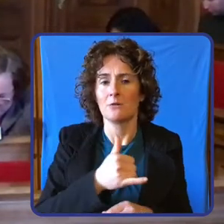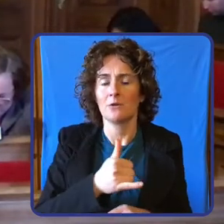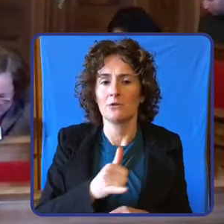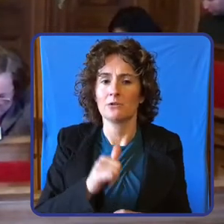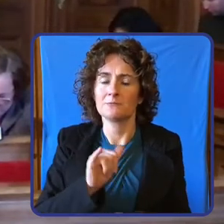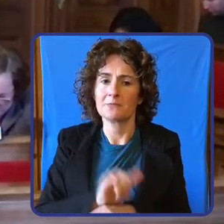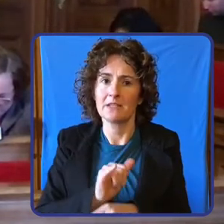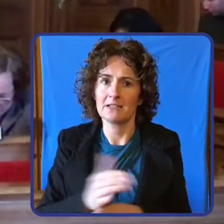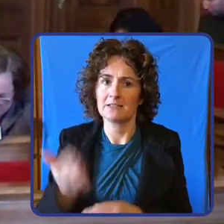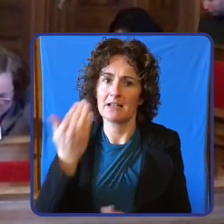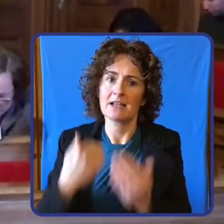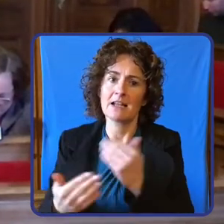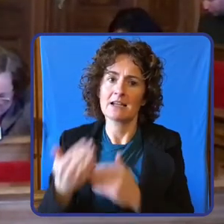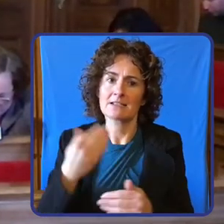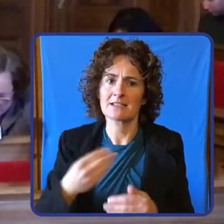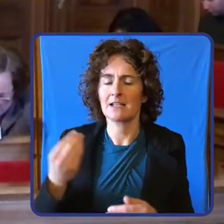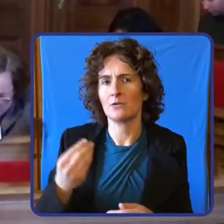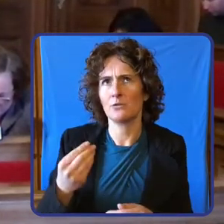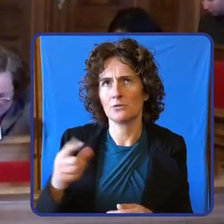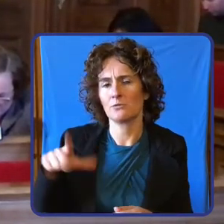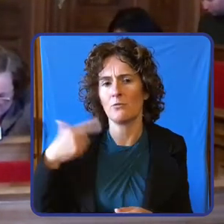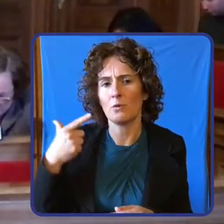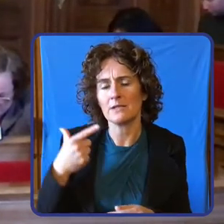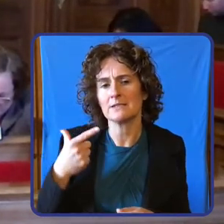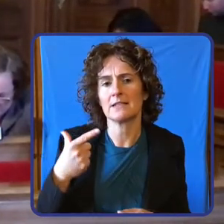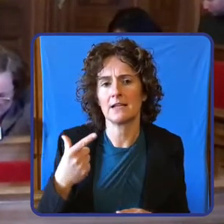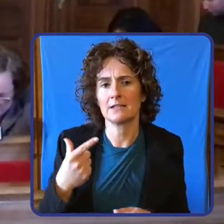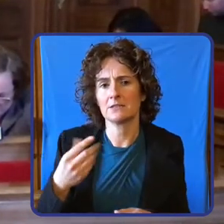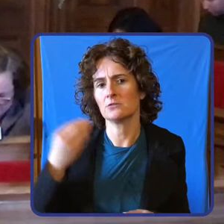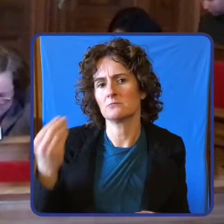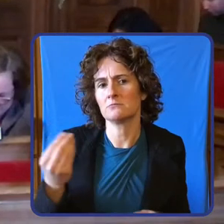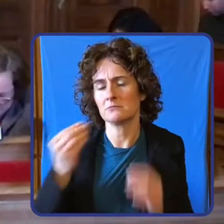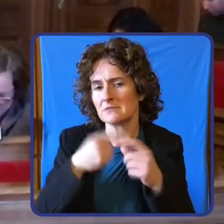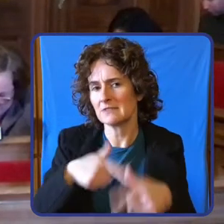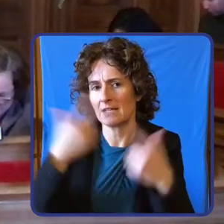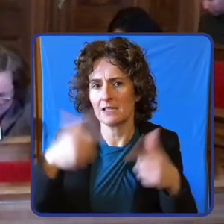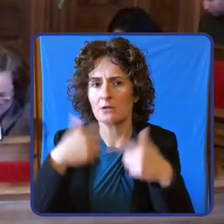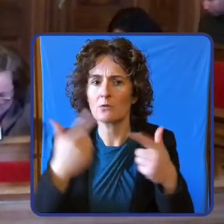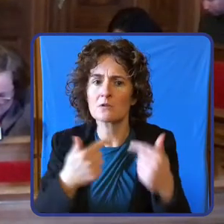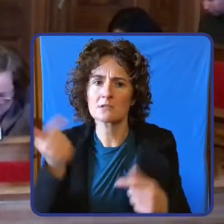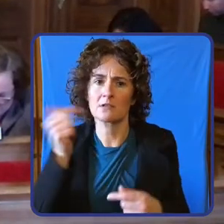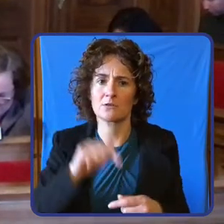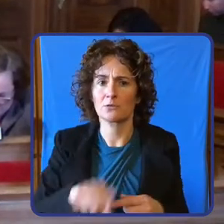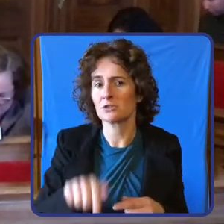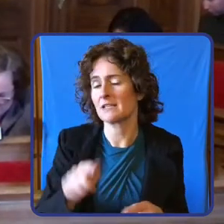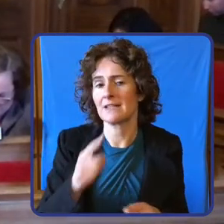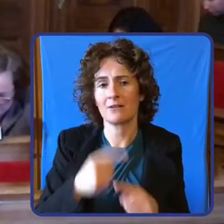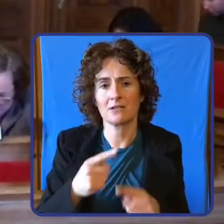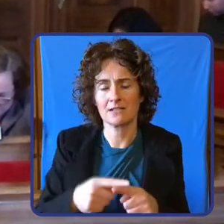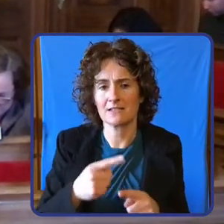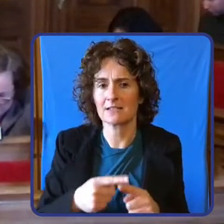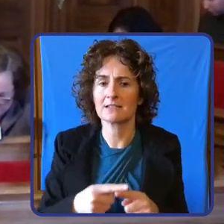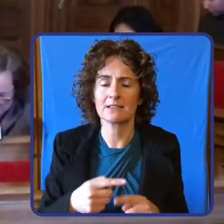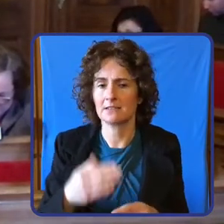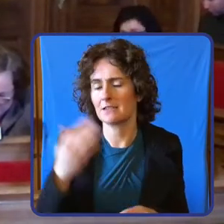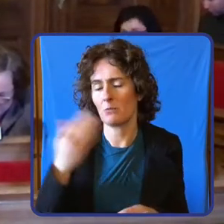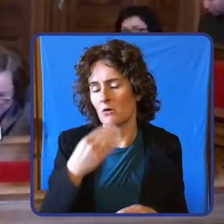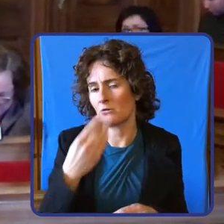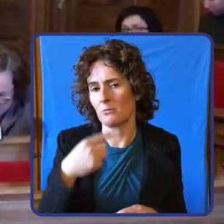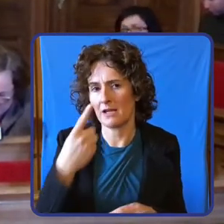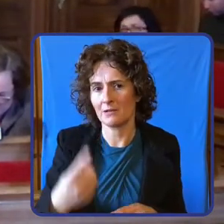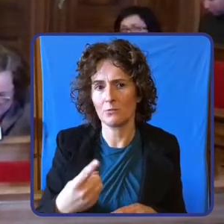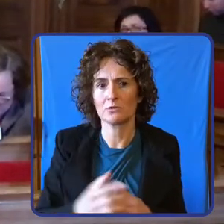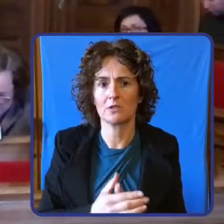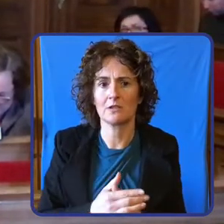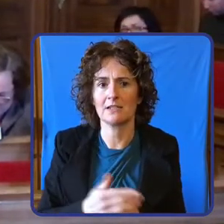önöknek a várható működési bevétel és kiadási főszámokról, így ahol nem történt változás, a részletekben most nem mennék bele, csak megemlíteni a főbb számokat. Így